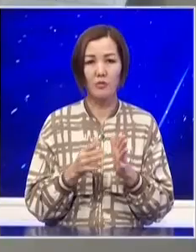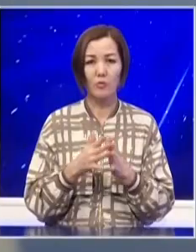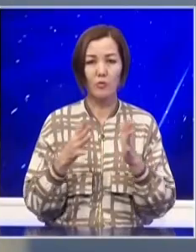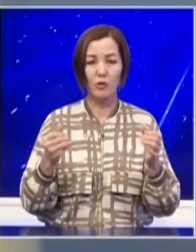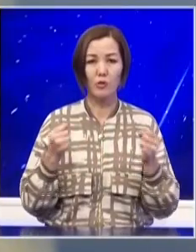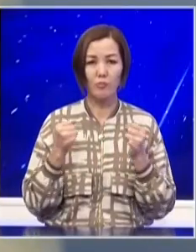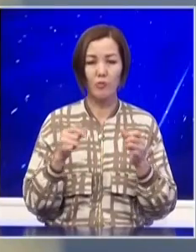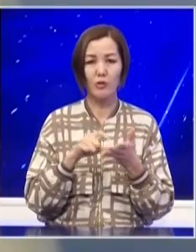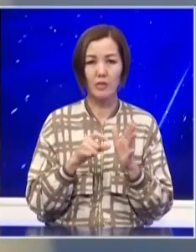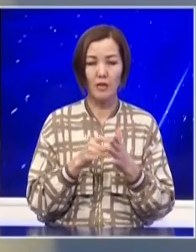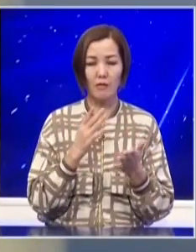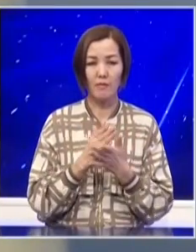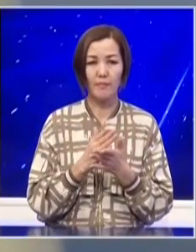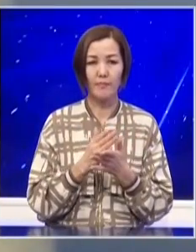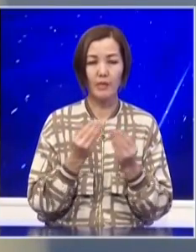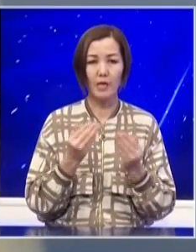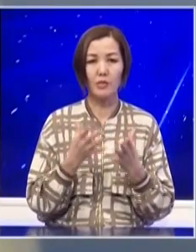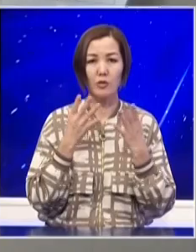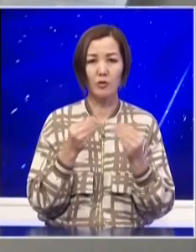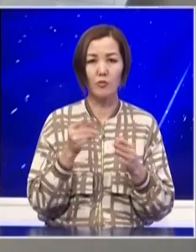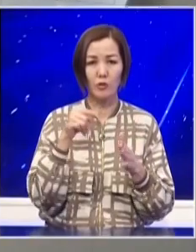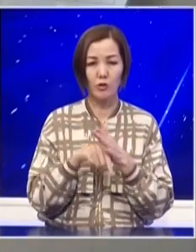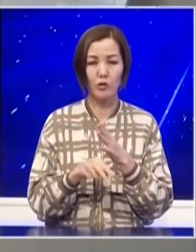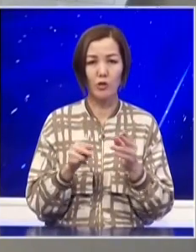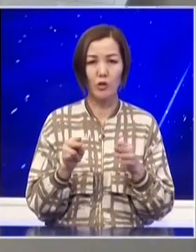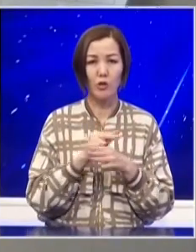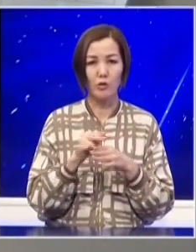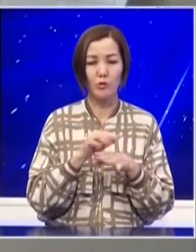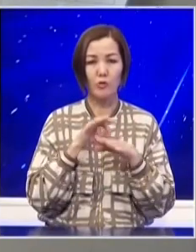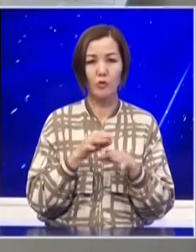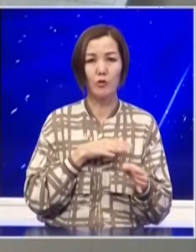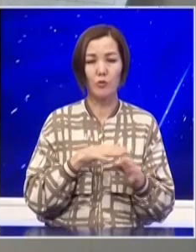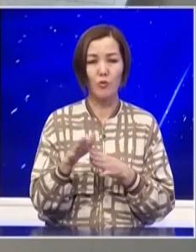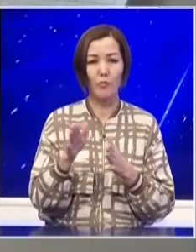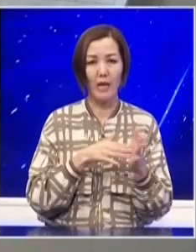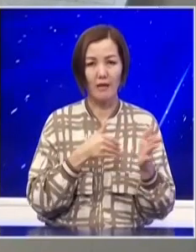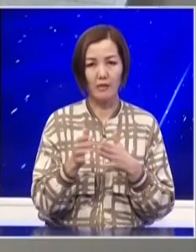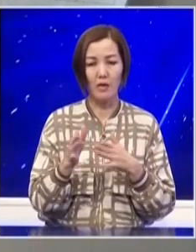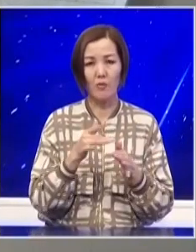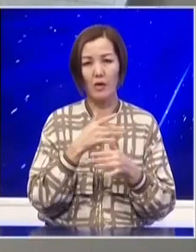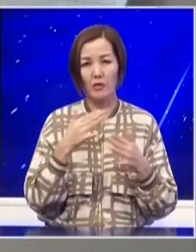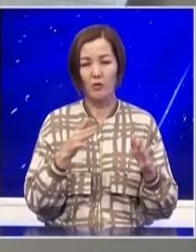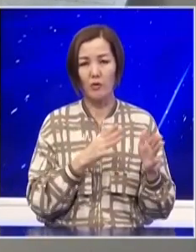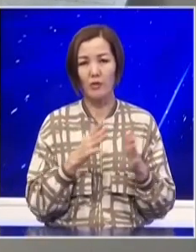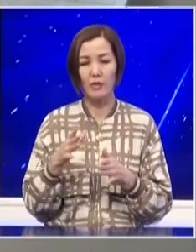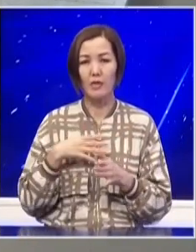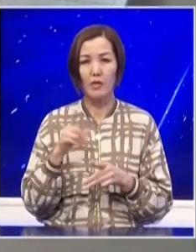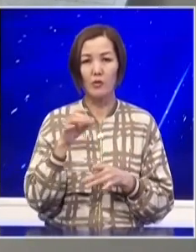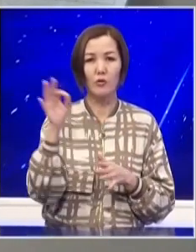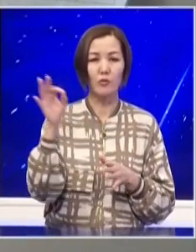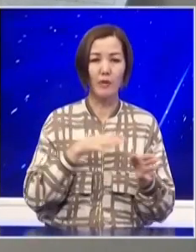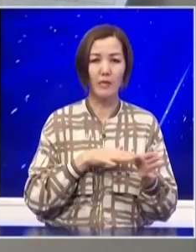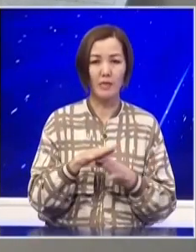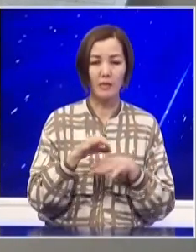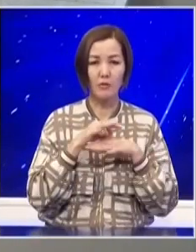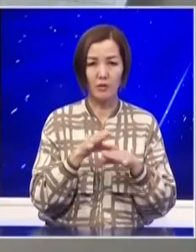спортзал. Қазіргі таңда ішкі жұмыстар жүргізіліп жатыр, толығымен отделкамыз, ішінде толығымен 100% жұмыстардың бәрі